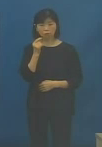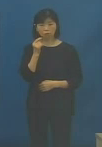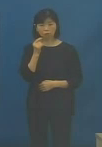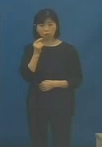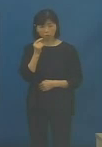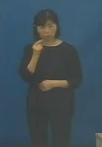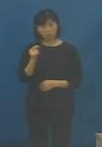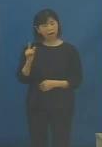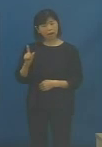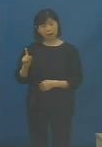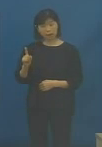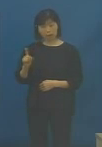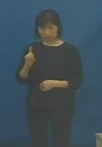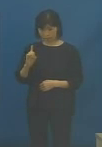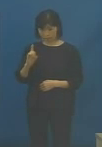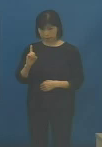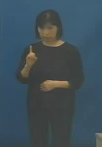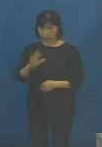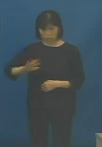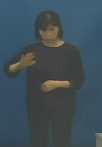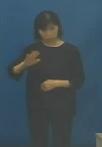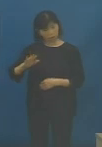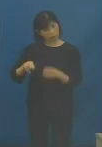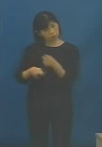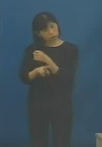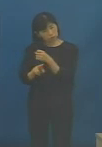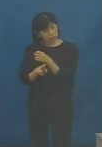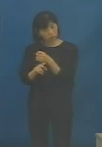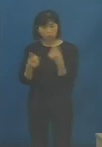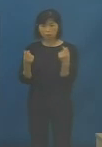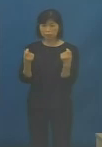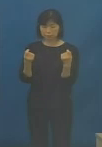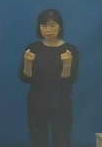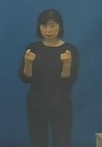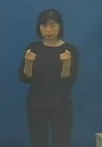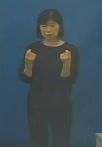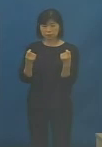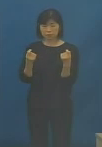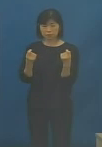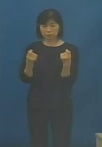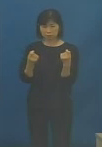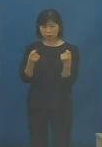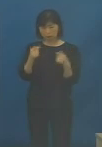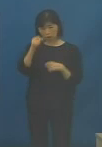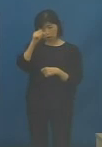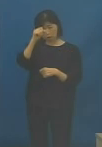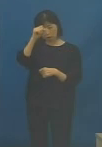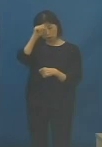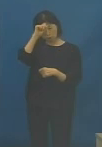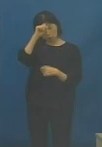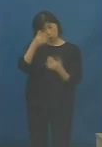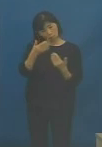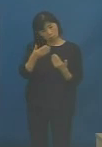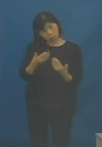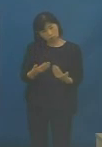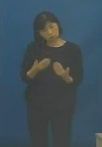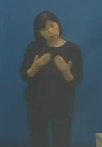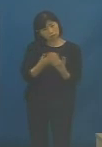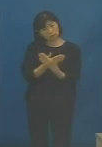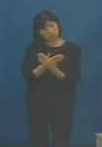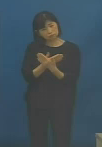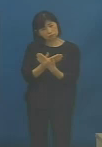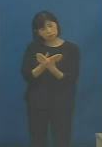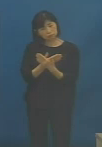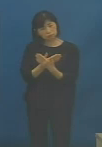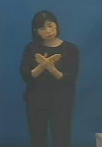デルタ株のようにですね、まあ、いわば病原性の高い状況にウイル